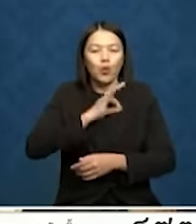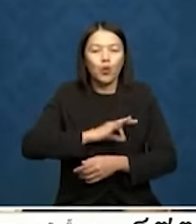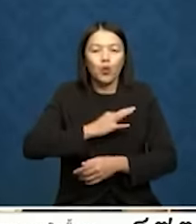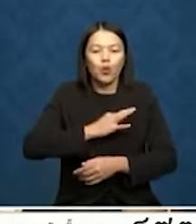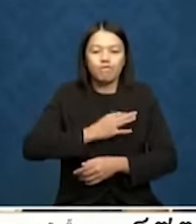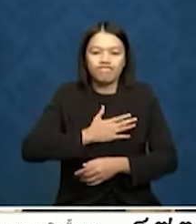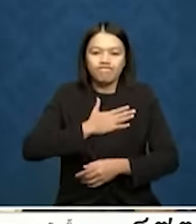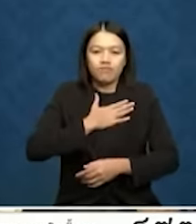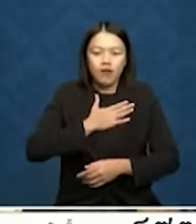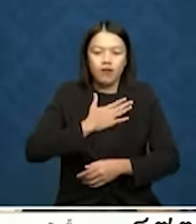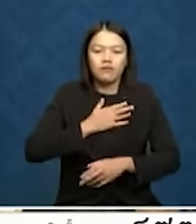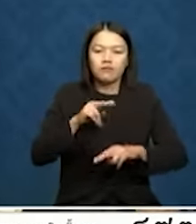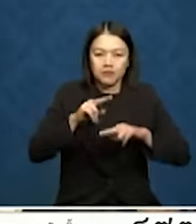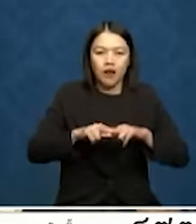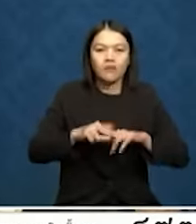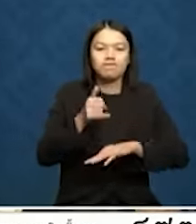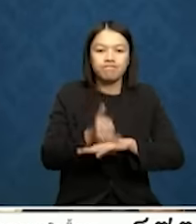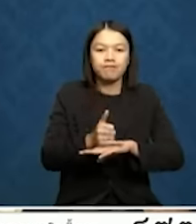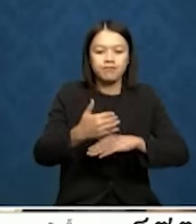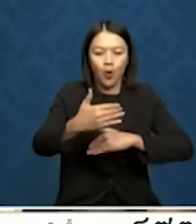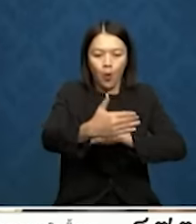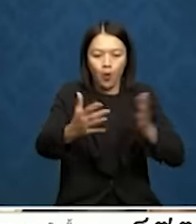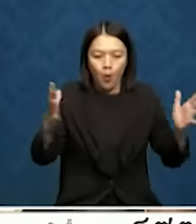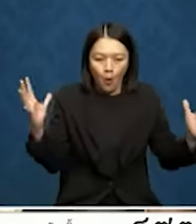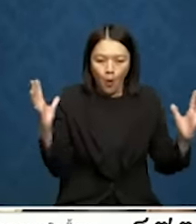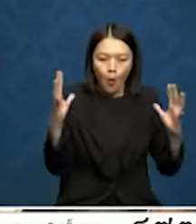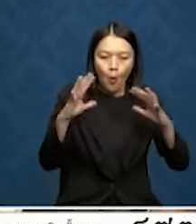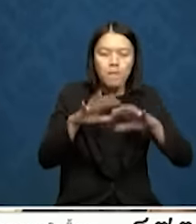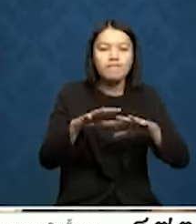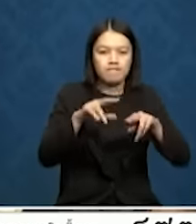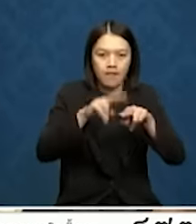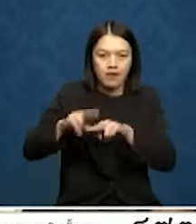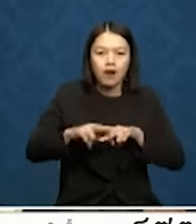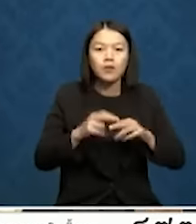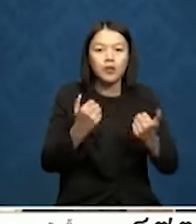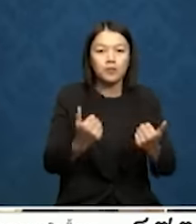ลอมให้ทุกท่านมานั่งอยู่ตรงนี้ในห้องเดียวกันนี้กับผมในวันนี้ครับ